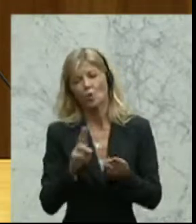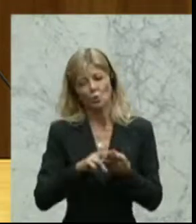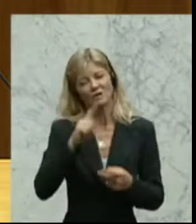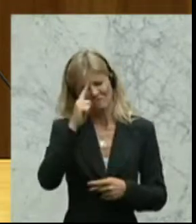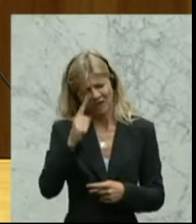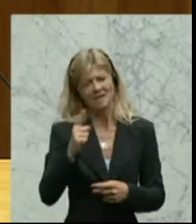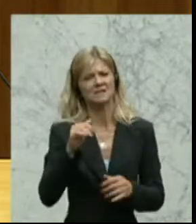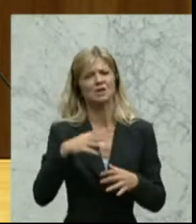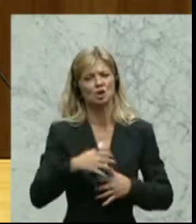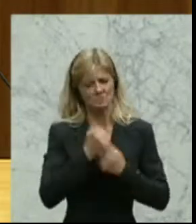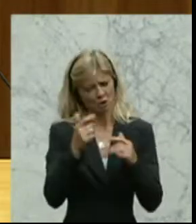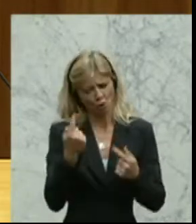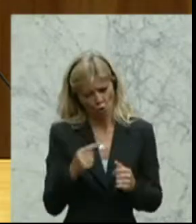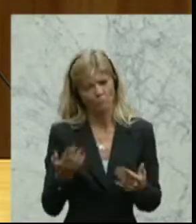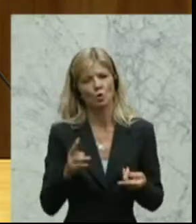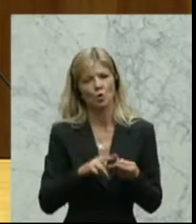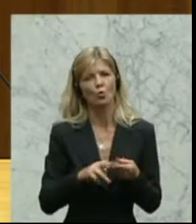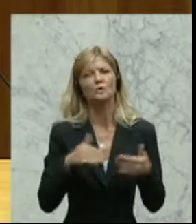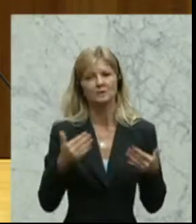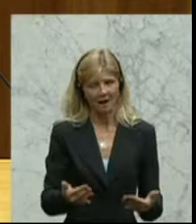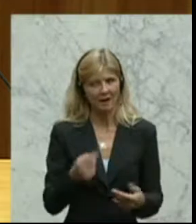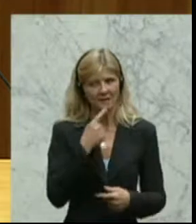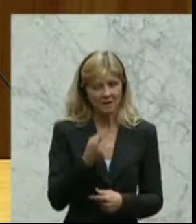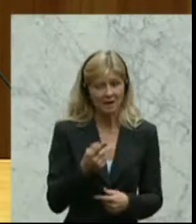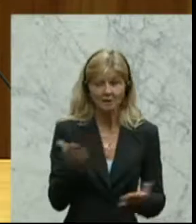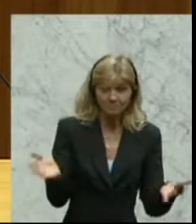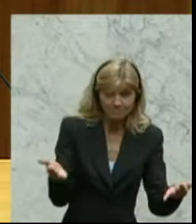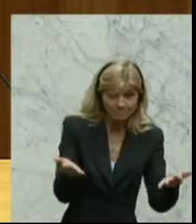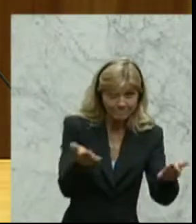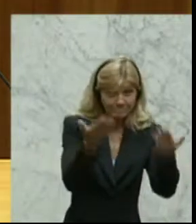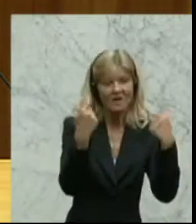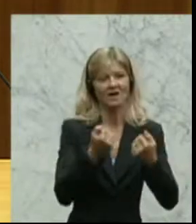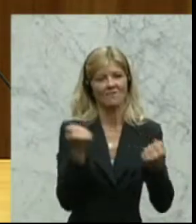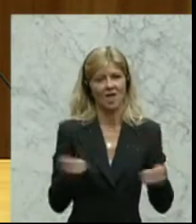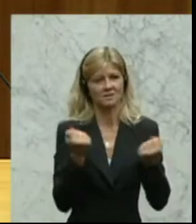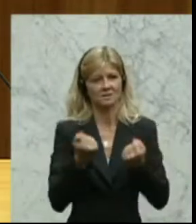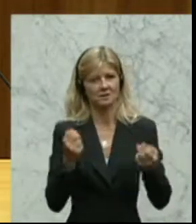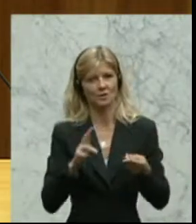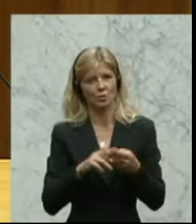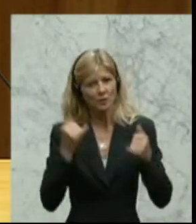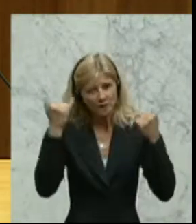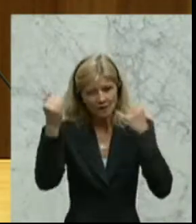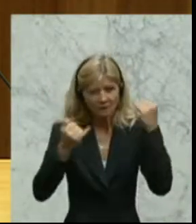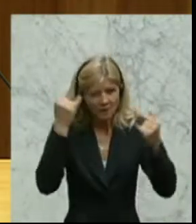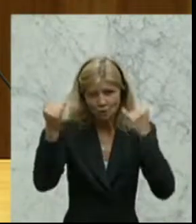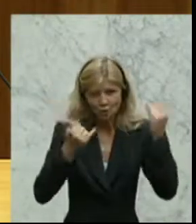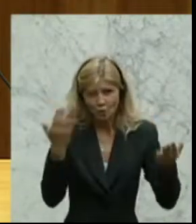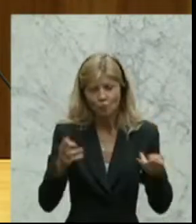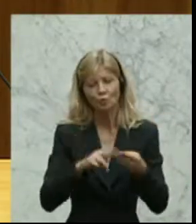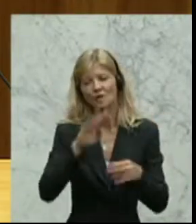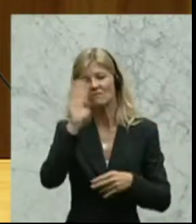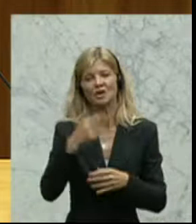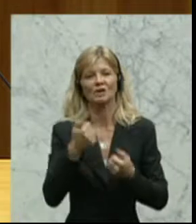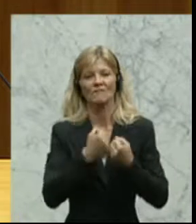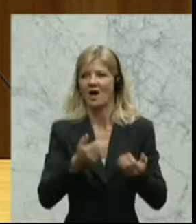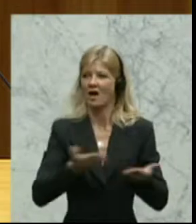Innovationskraft zulassen und der Wirtschaft Freiheit geben. Wir müssen uns in unserer Produktionsleistung, in der Innovation, in dem, was